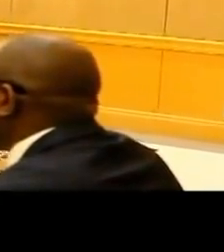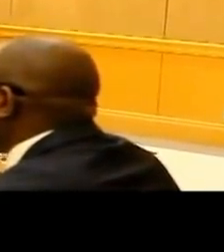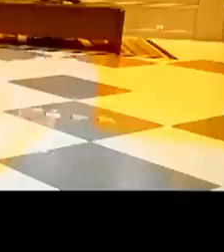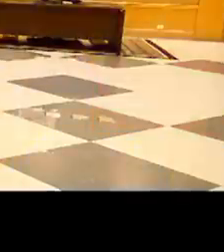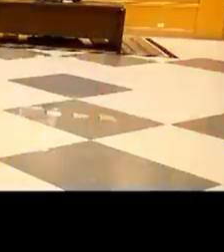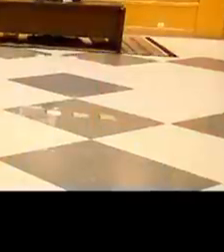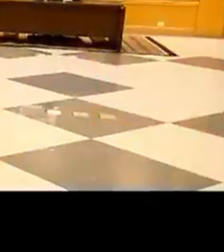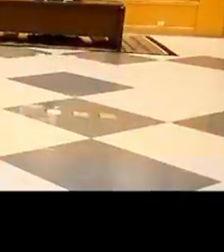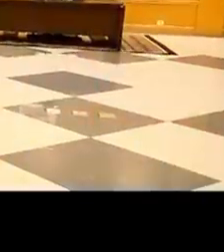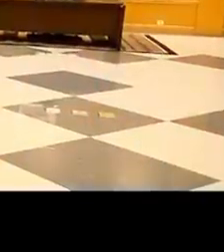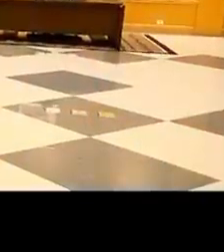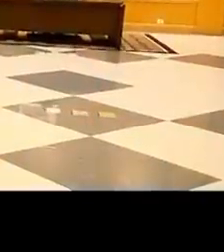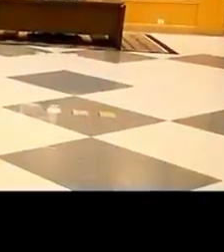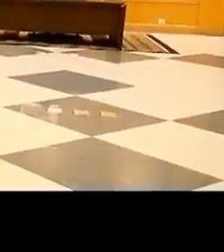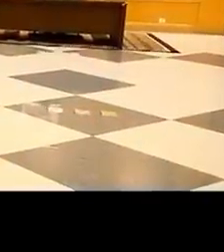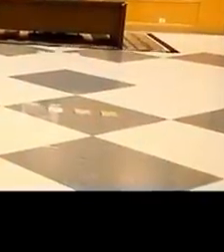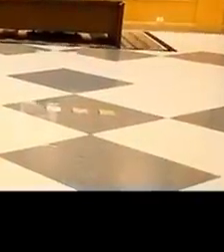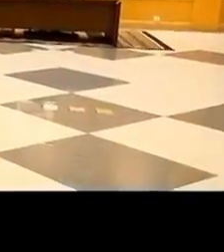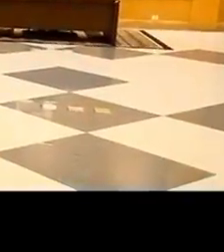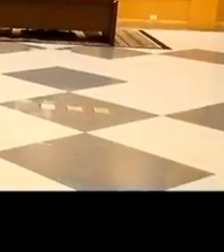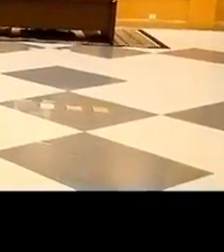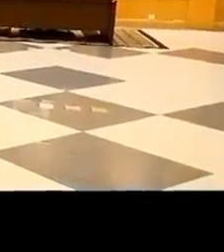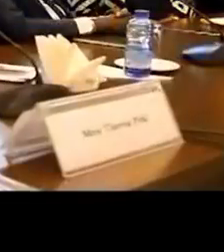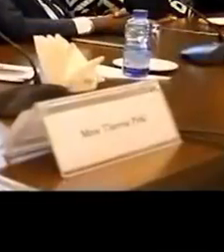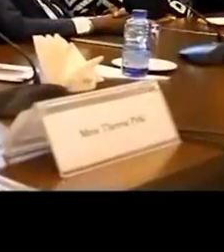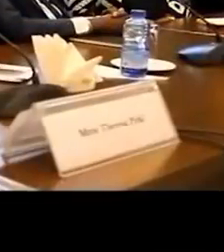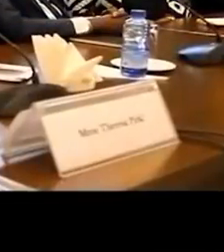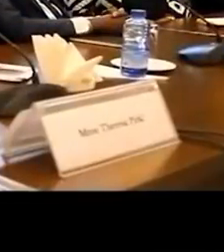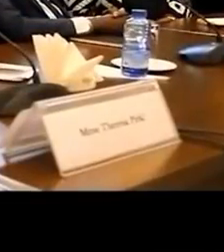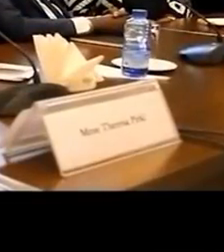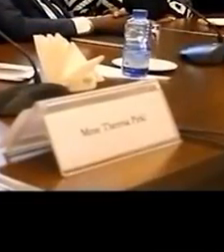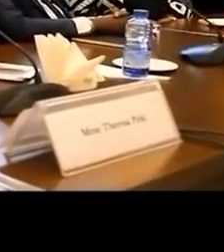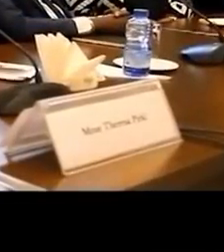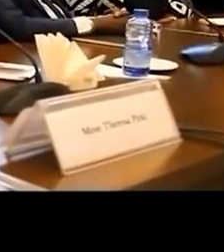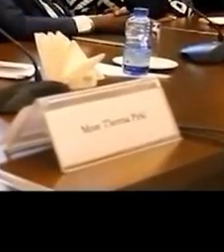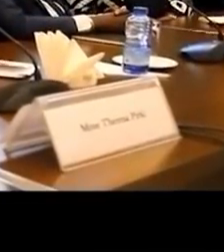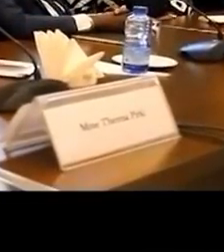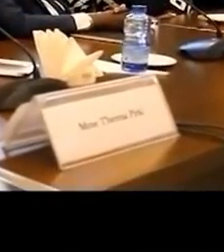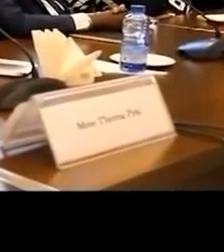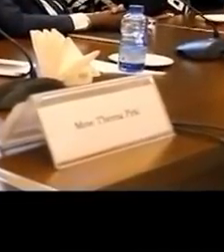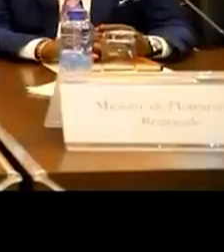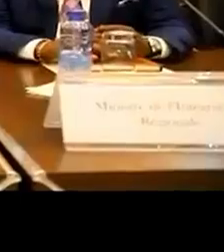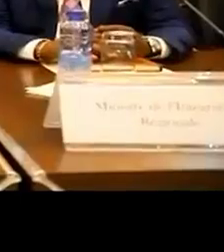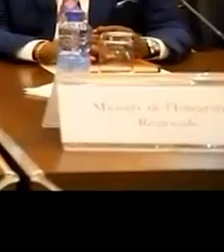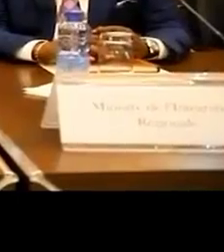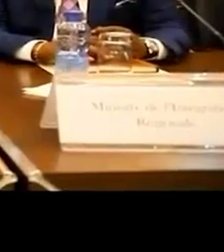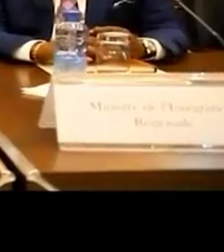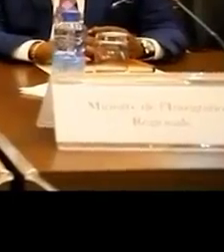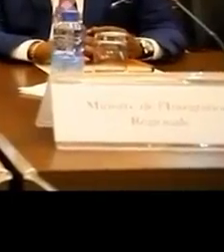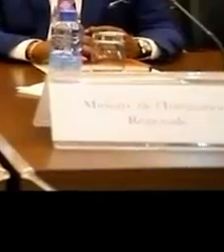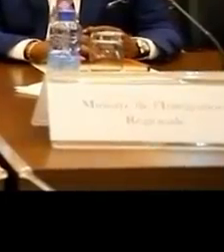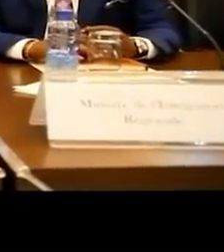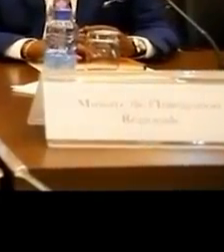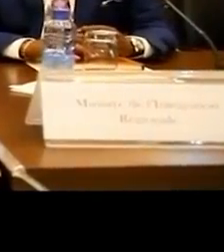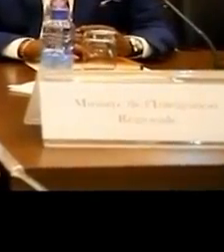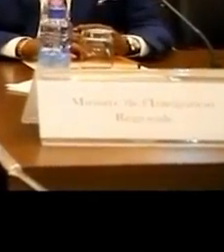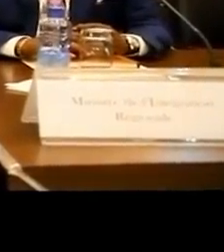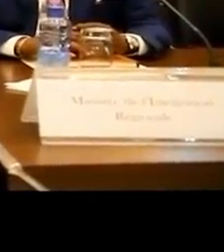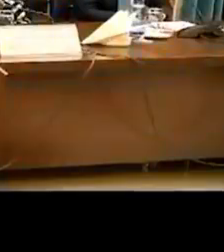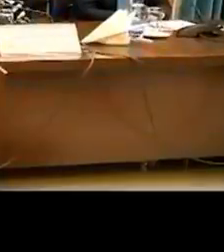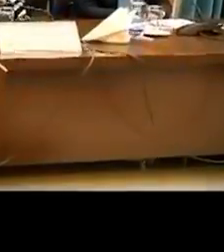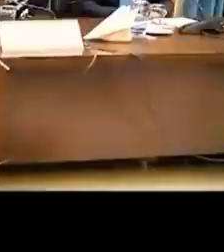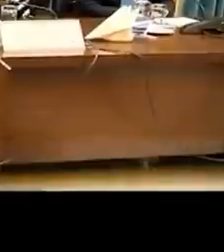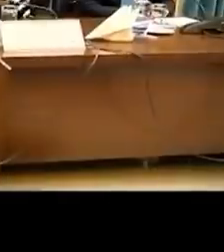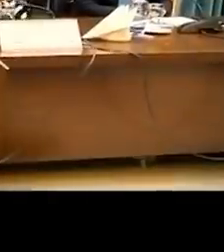très inquiétante. Elle requiert une coopération régionale des différentes parties appelées à travailler étroitement pour